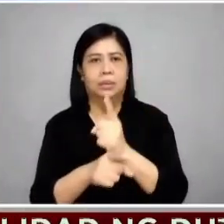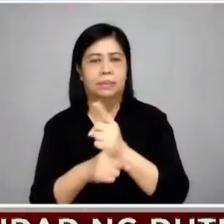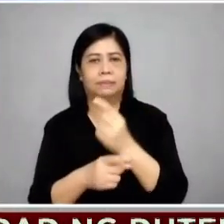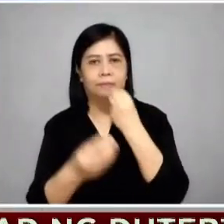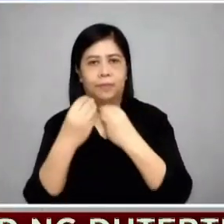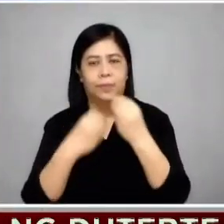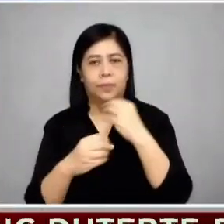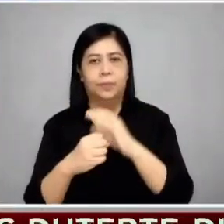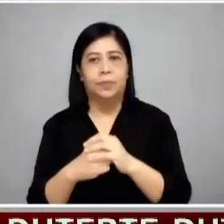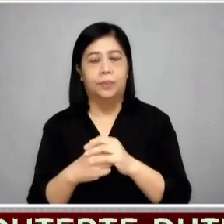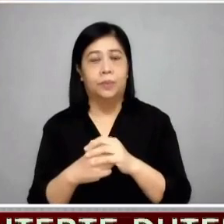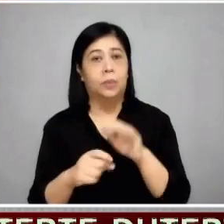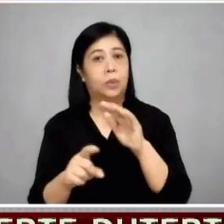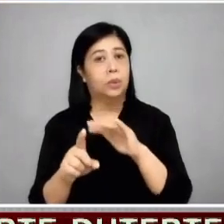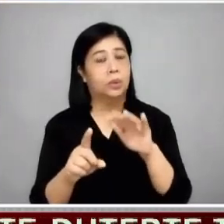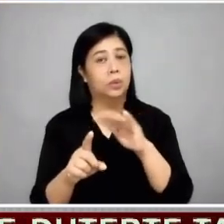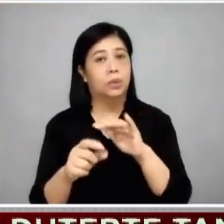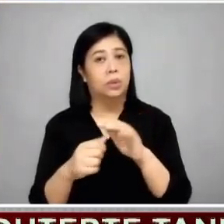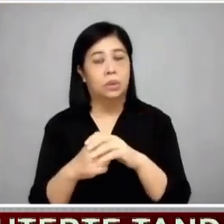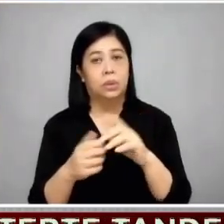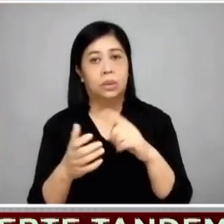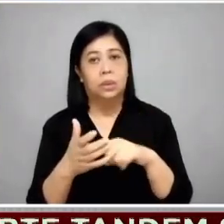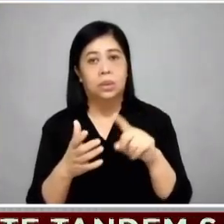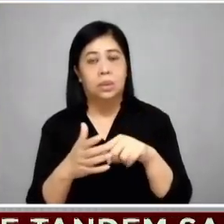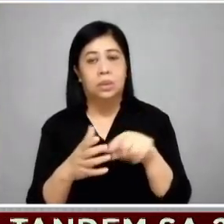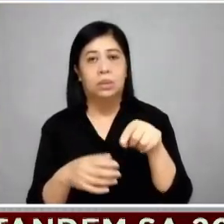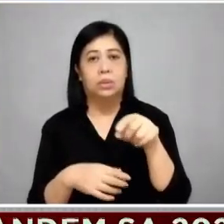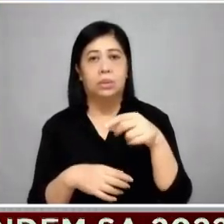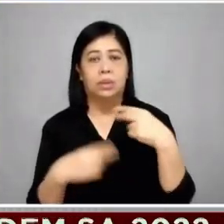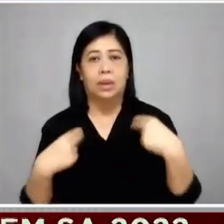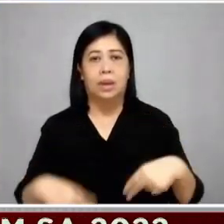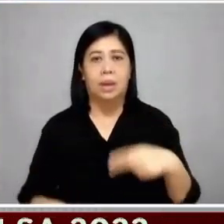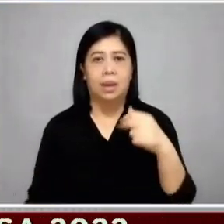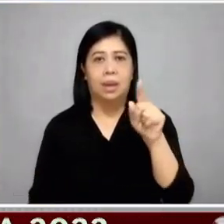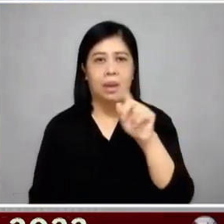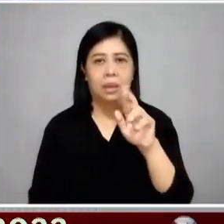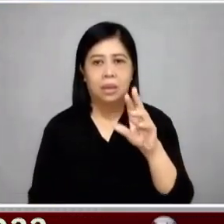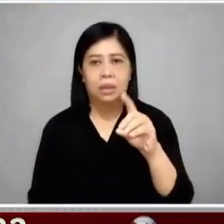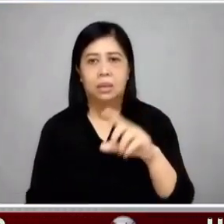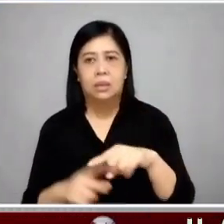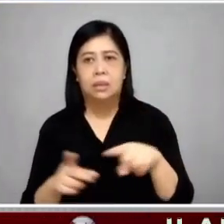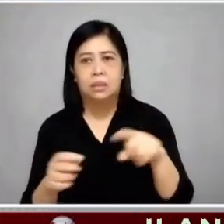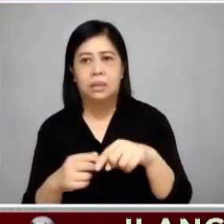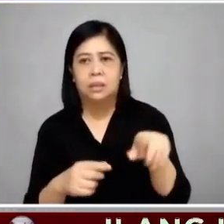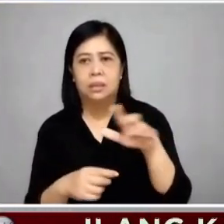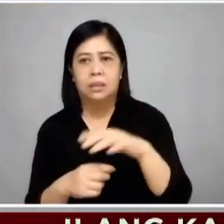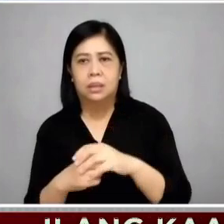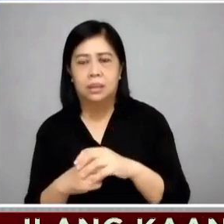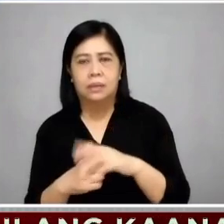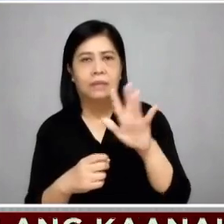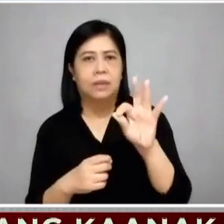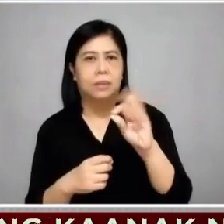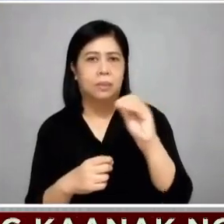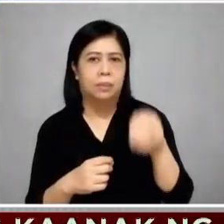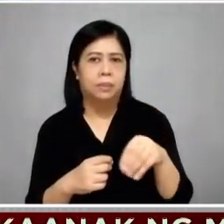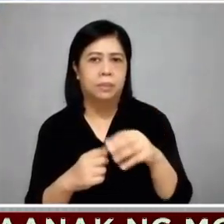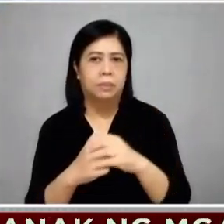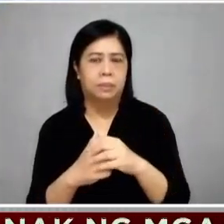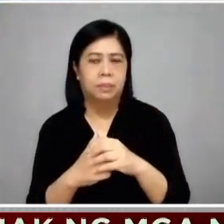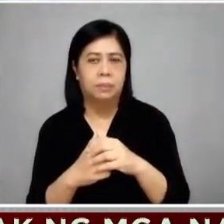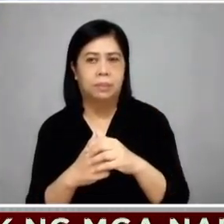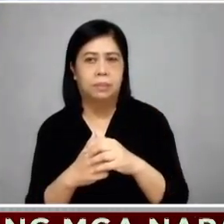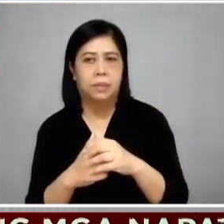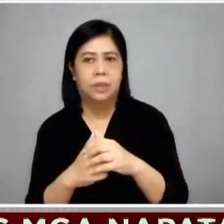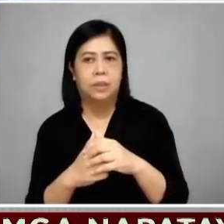And we see that most households are consuming 59% more starchy staples than